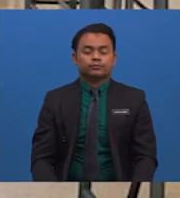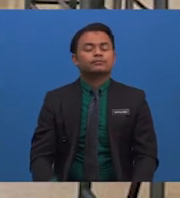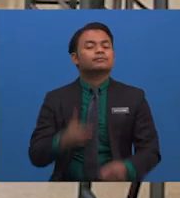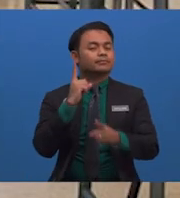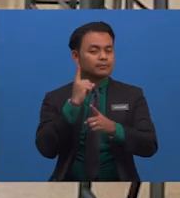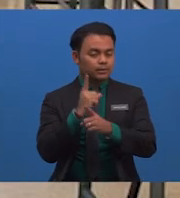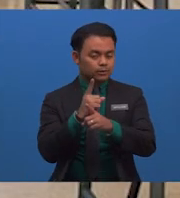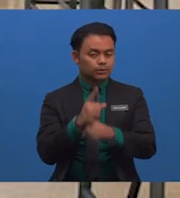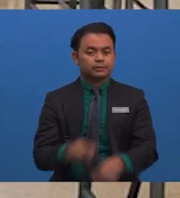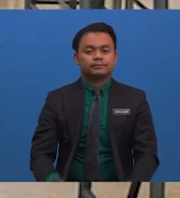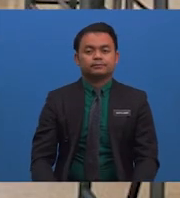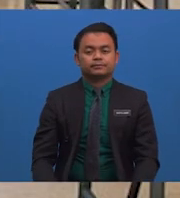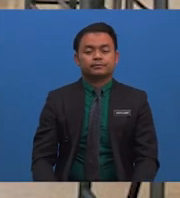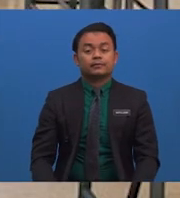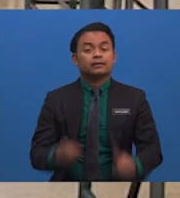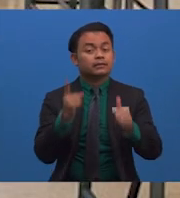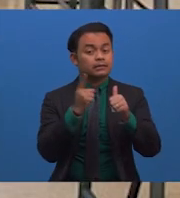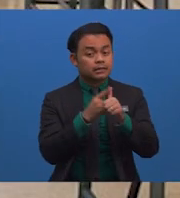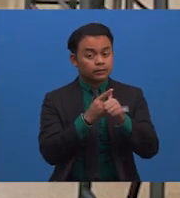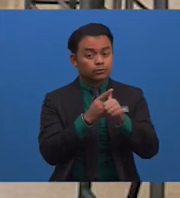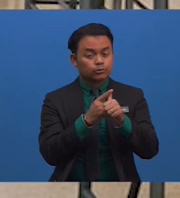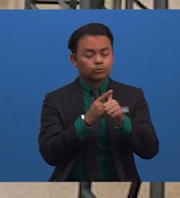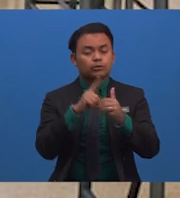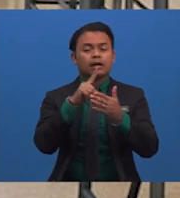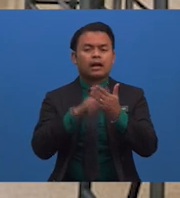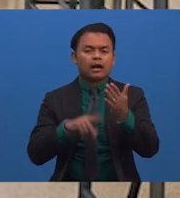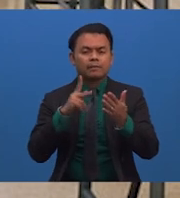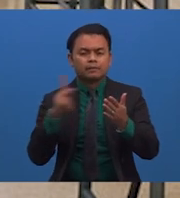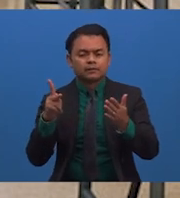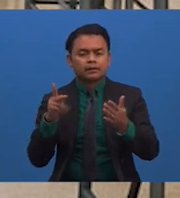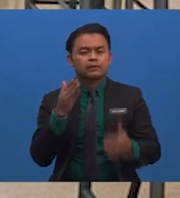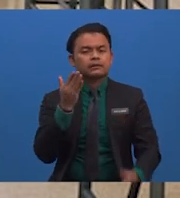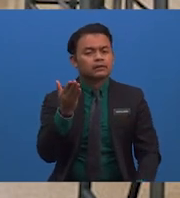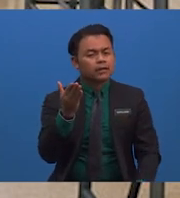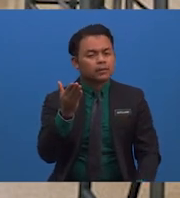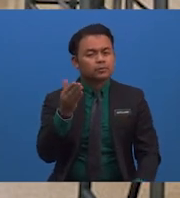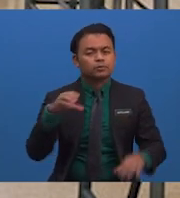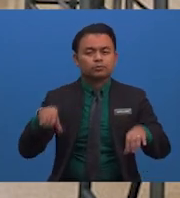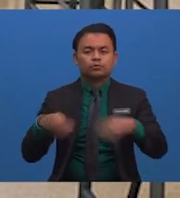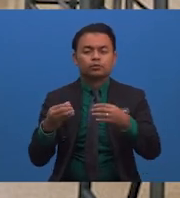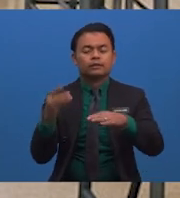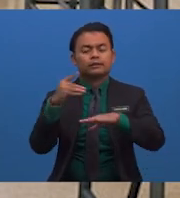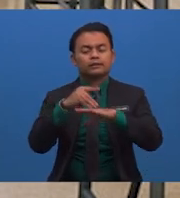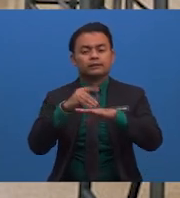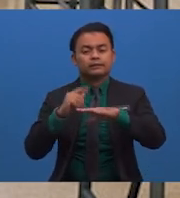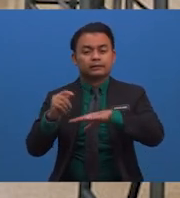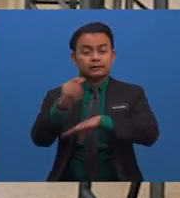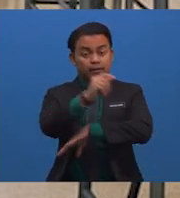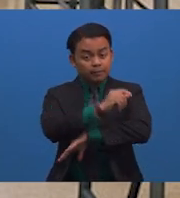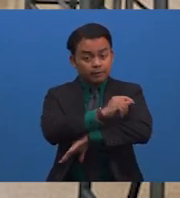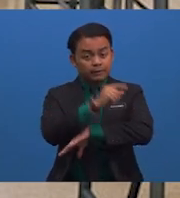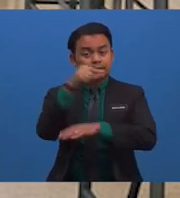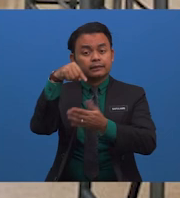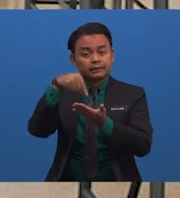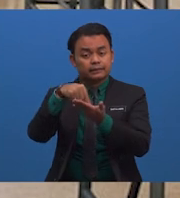Betul. Dialog satu ialah, apakah kamu buat di taman ini? Dialog